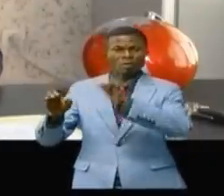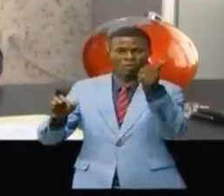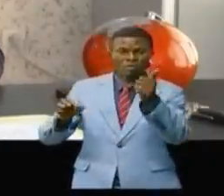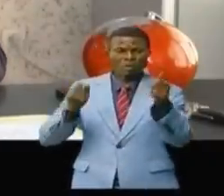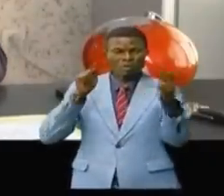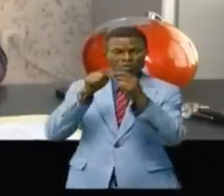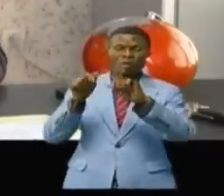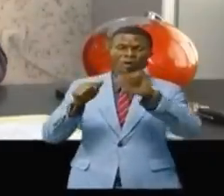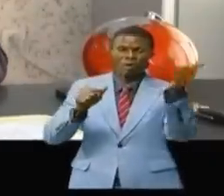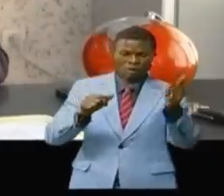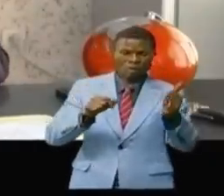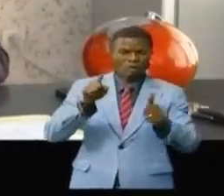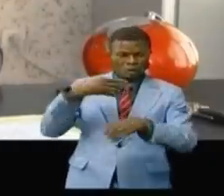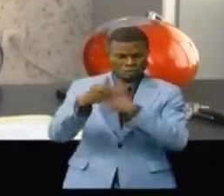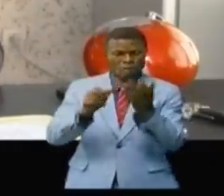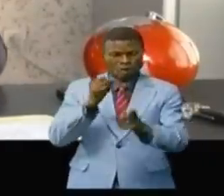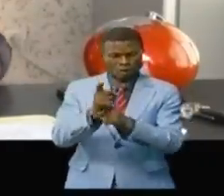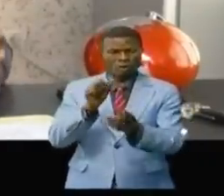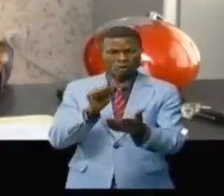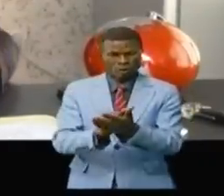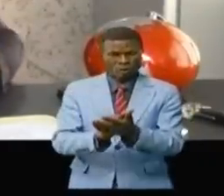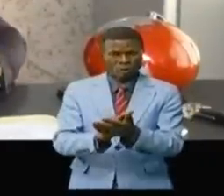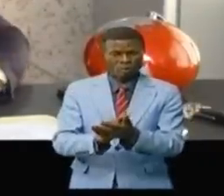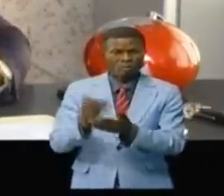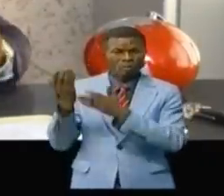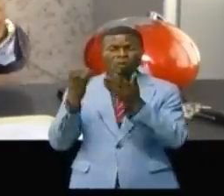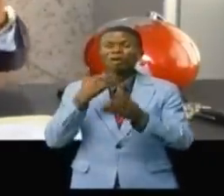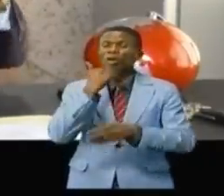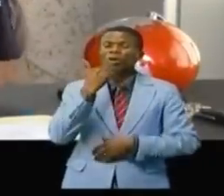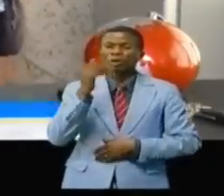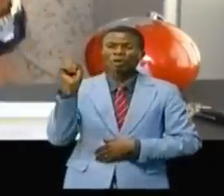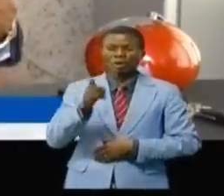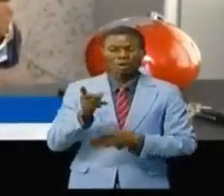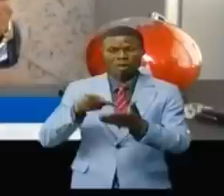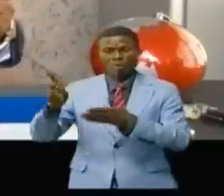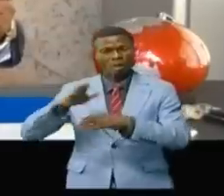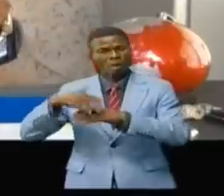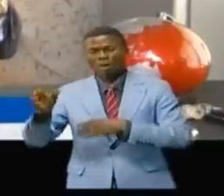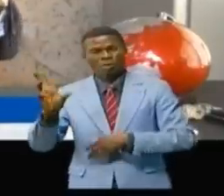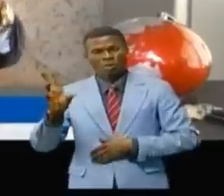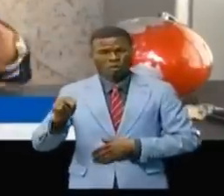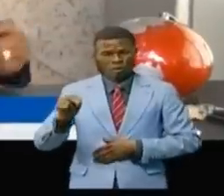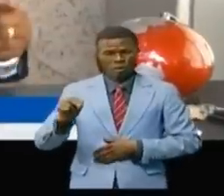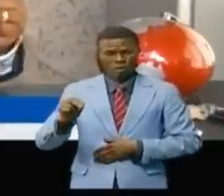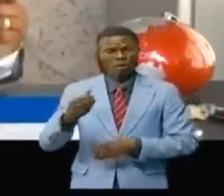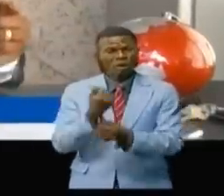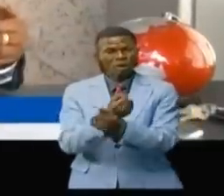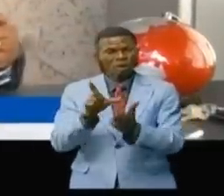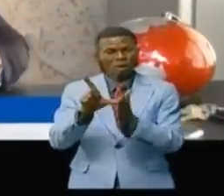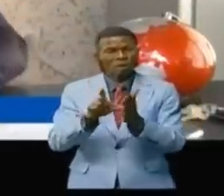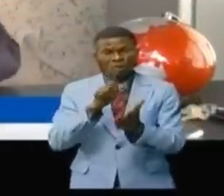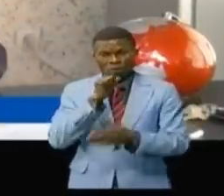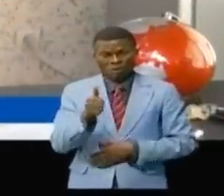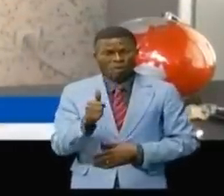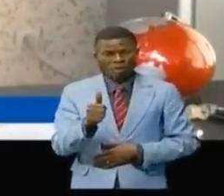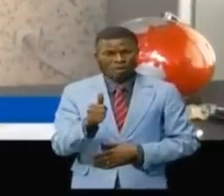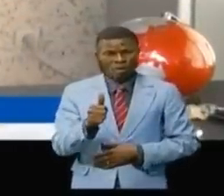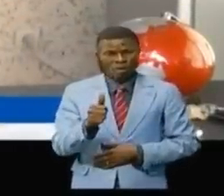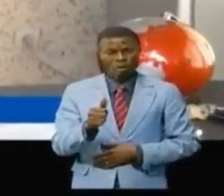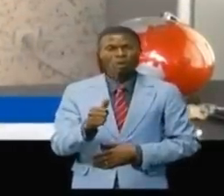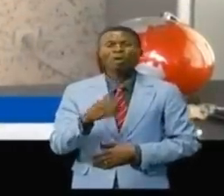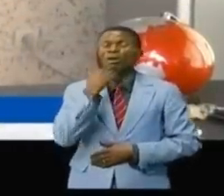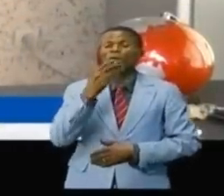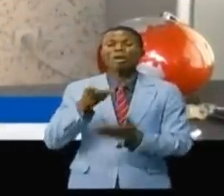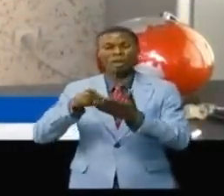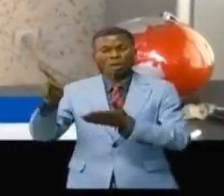C'est ce que cet opérateur a fait. Entre un opérateur qui vient prendre et payer après, et qui ne respecte pas les délais, et un opérateur qui